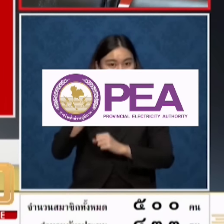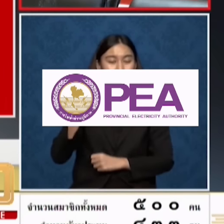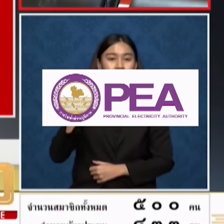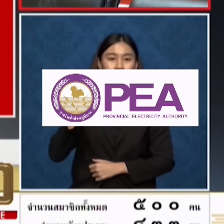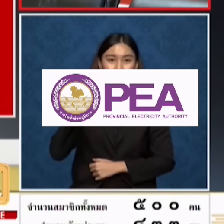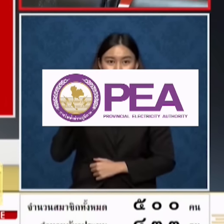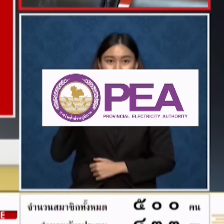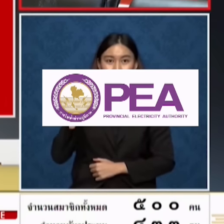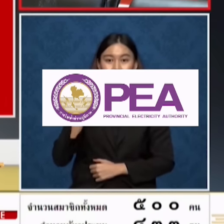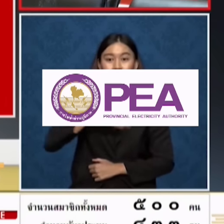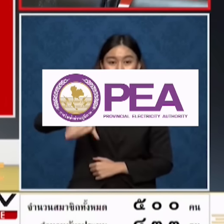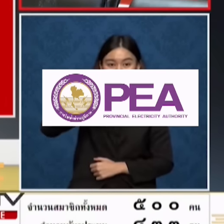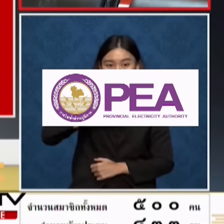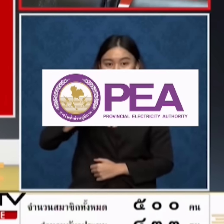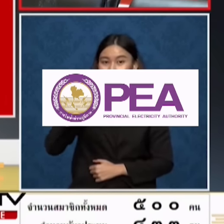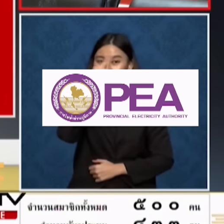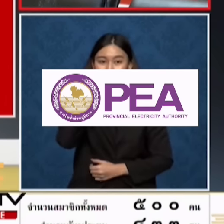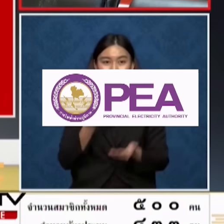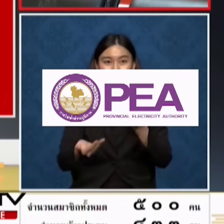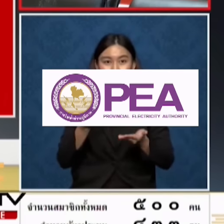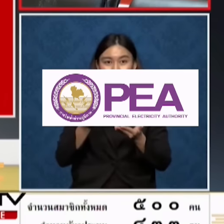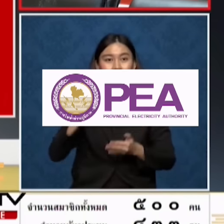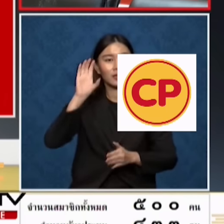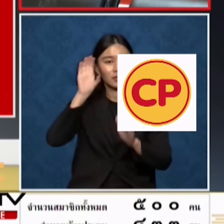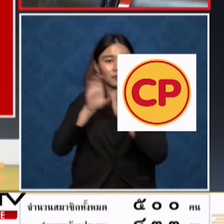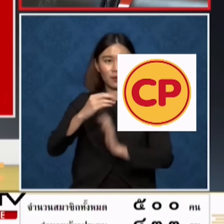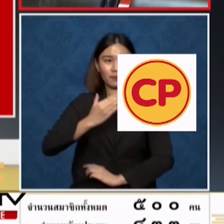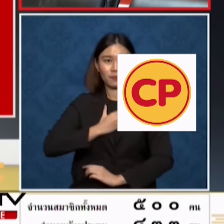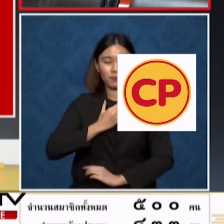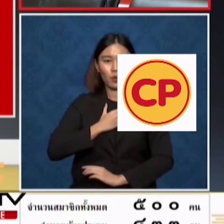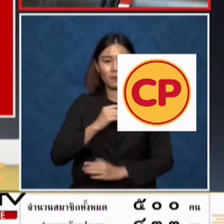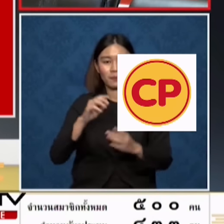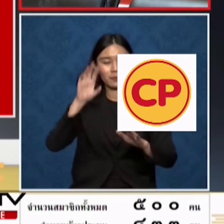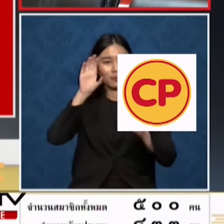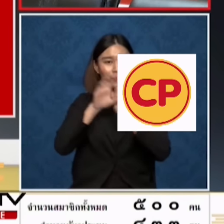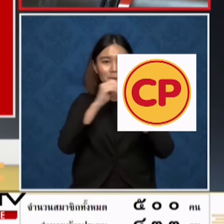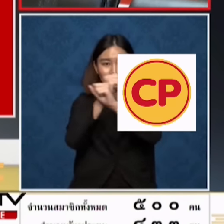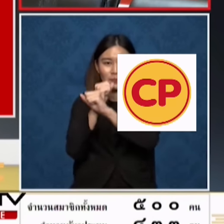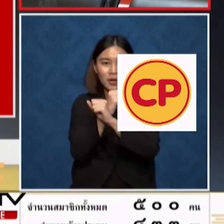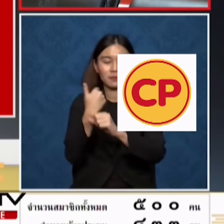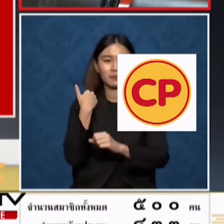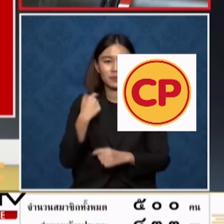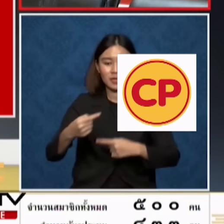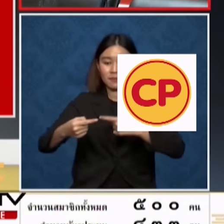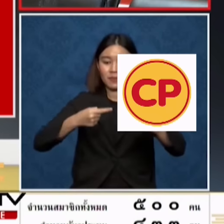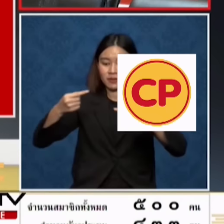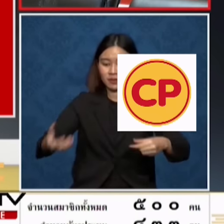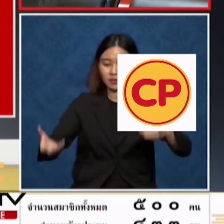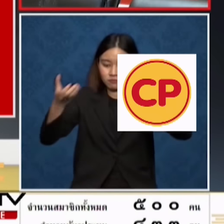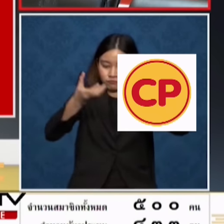ะต้องมีพวกเราไม่คนใดคนหนึ่งอันนี้เป็นภาพผมนะฮะถึงแม้จะเบลอหน้าก็จะหิ้วใส่ถุ